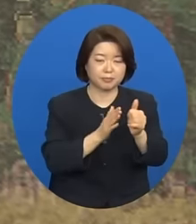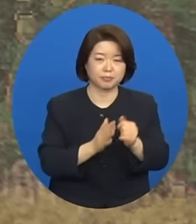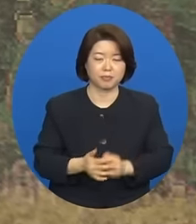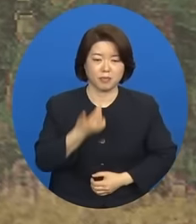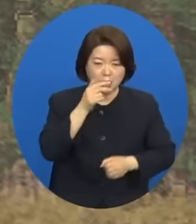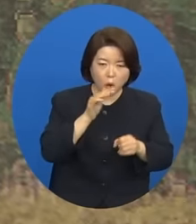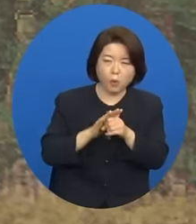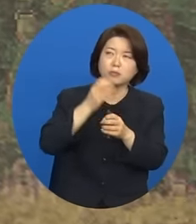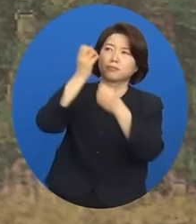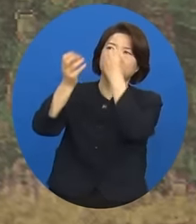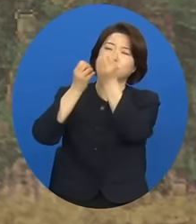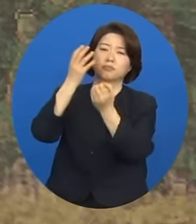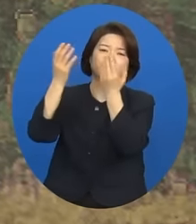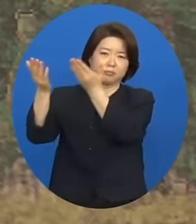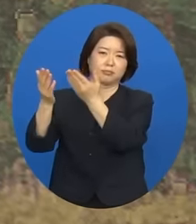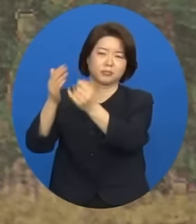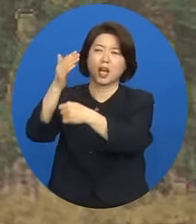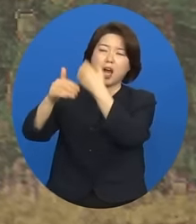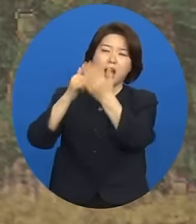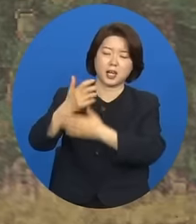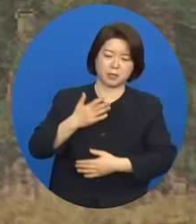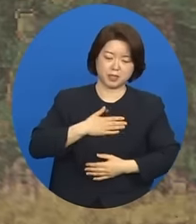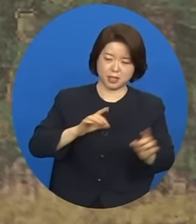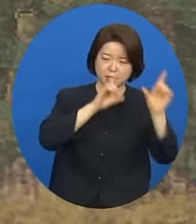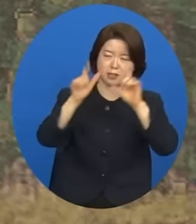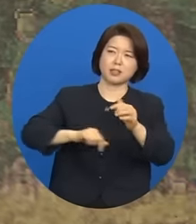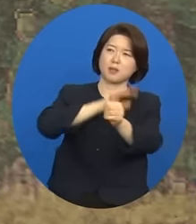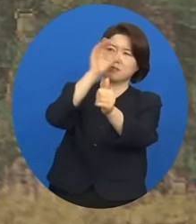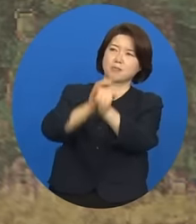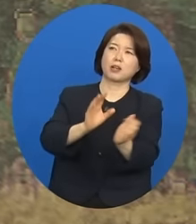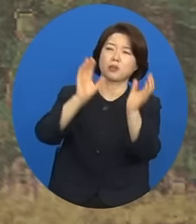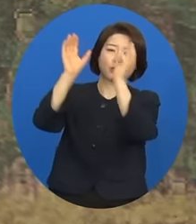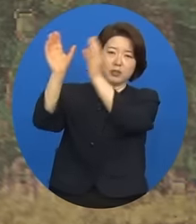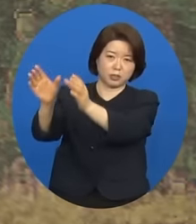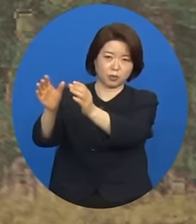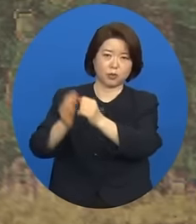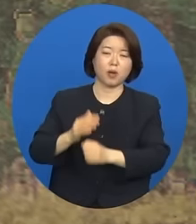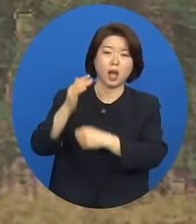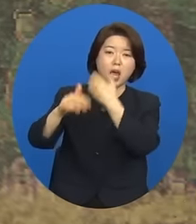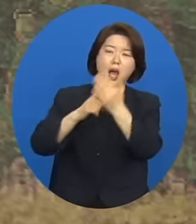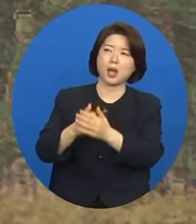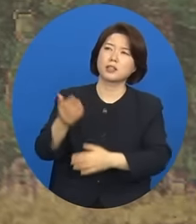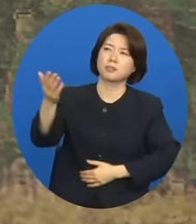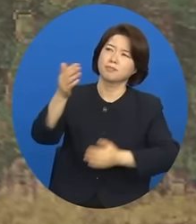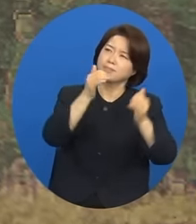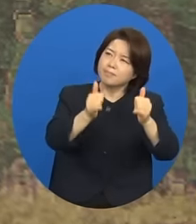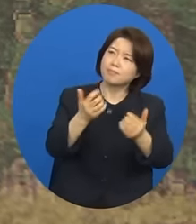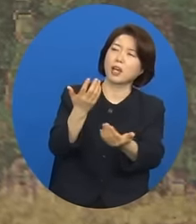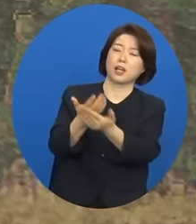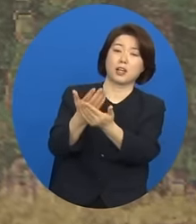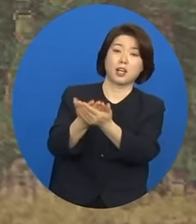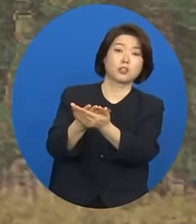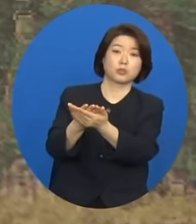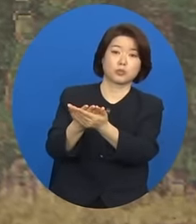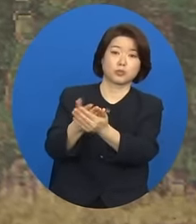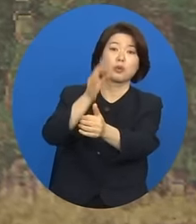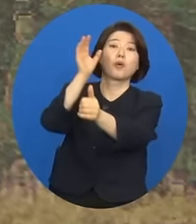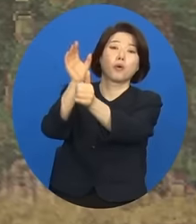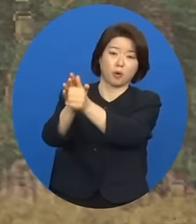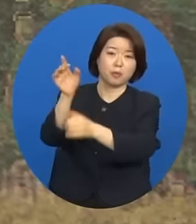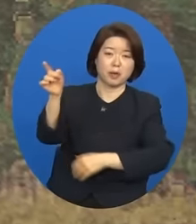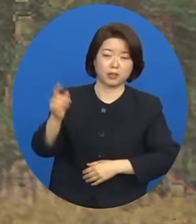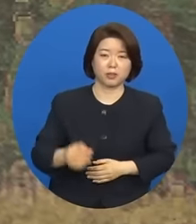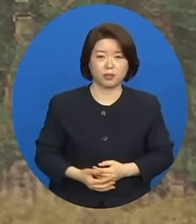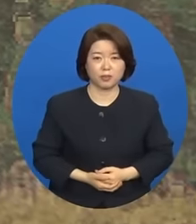억울함을 토로하시고 그분께 여러분들의 삶을 맡기시고 그분께 심판을 맡겨보시길 바랍니다. 목회하다